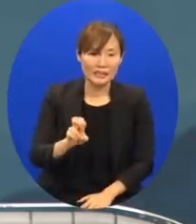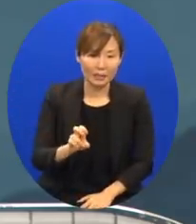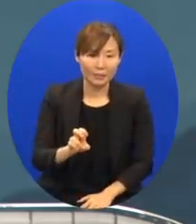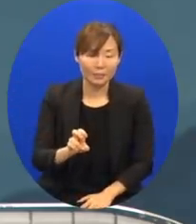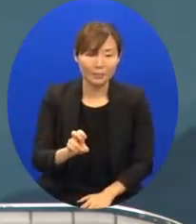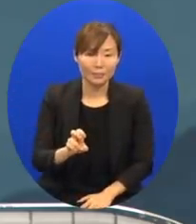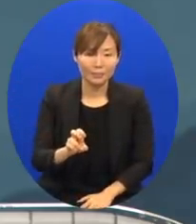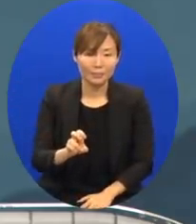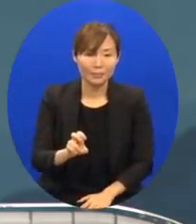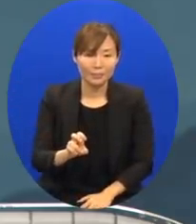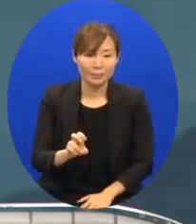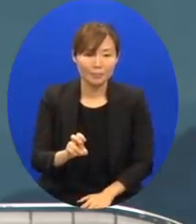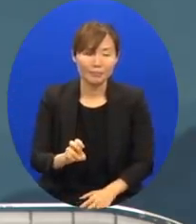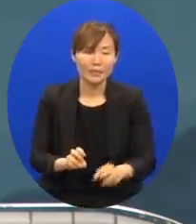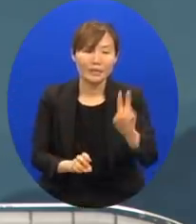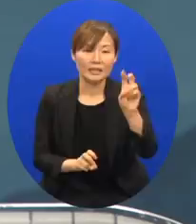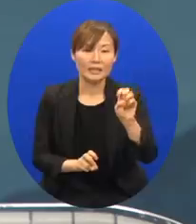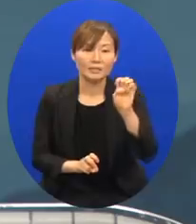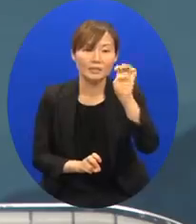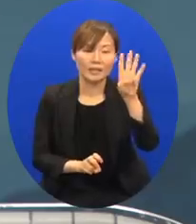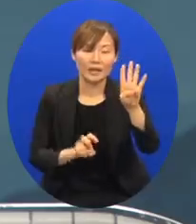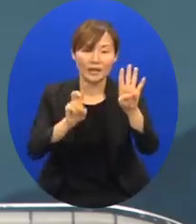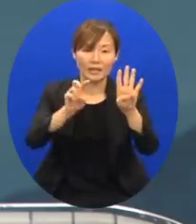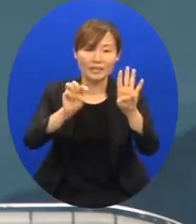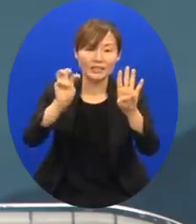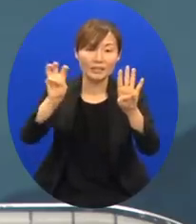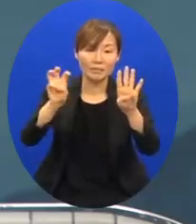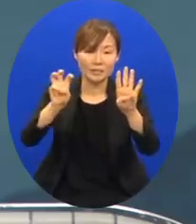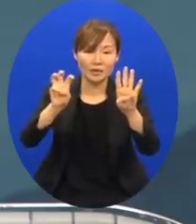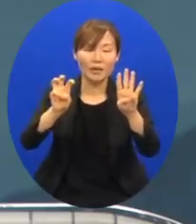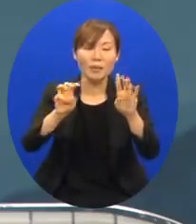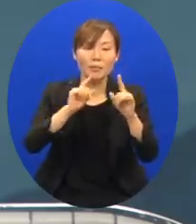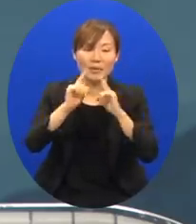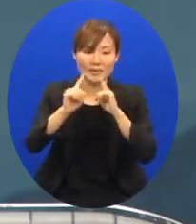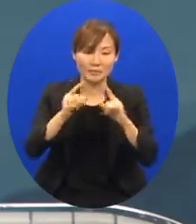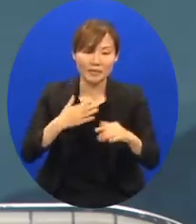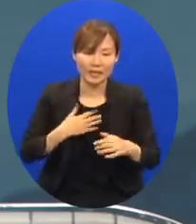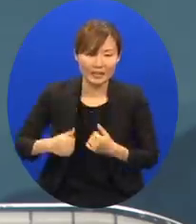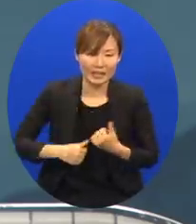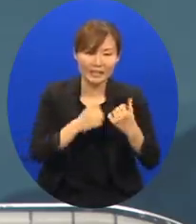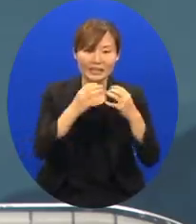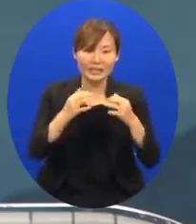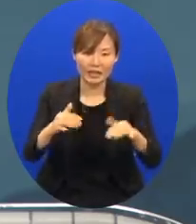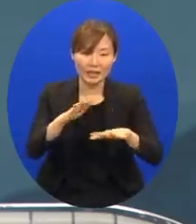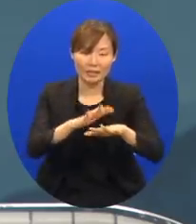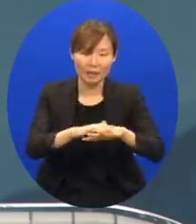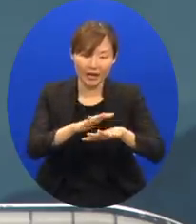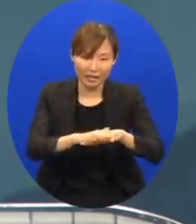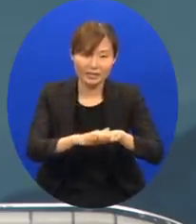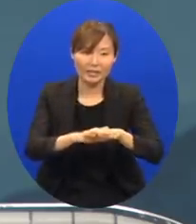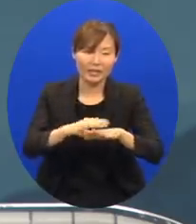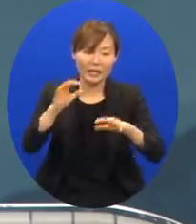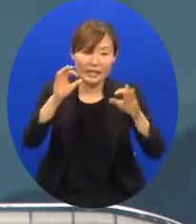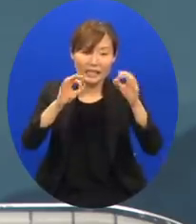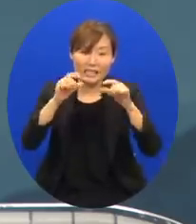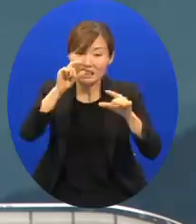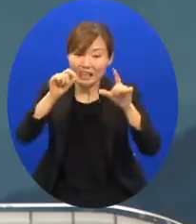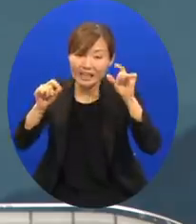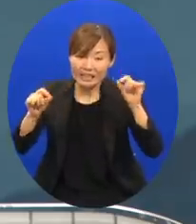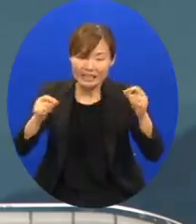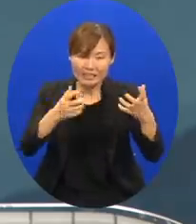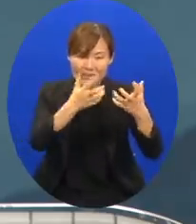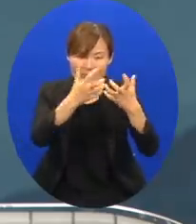부터 보면 내가 게으른 자의 밭과 지에 없는 자에 포도원을 지나며 본즉 가시덤불이 그 전부 에